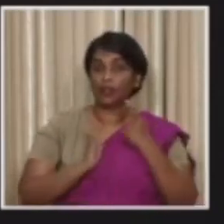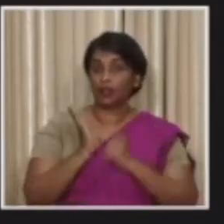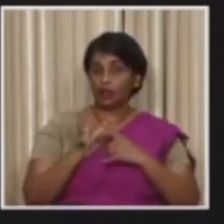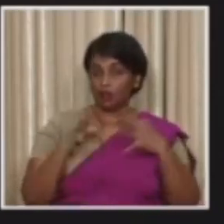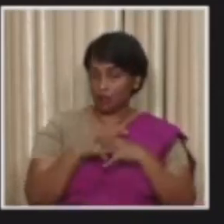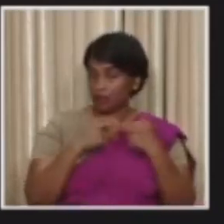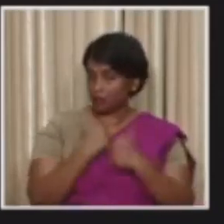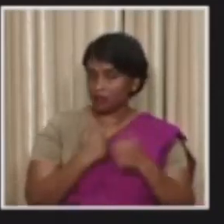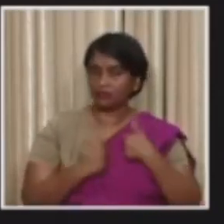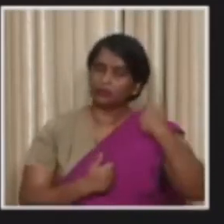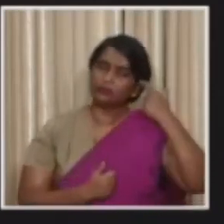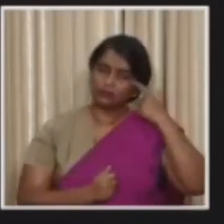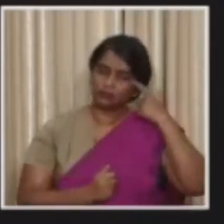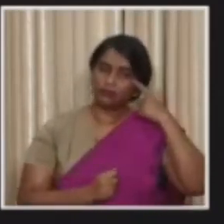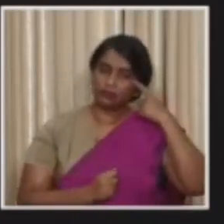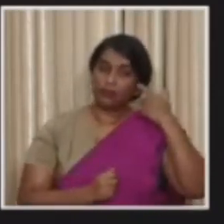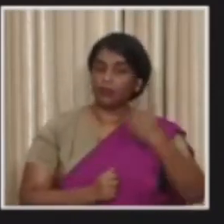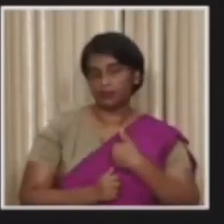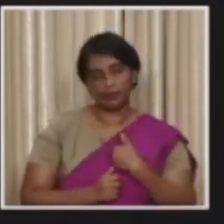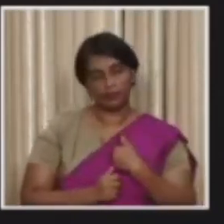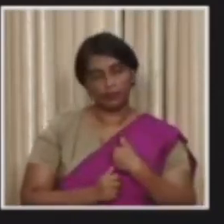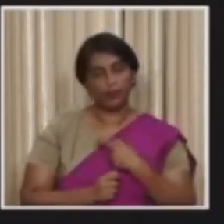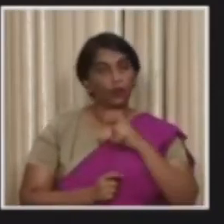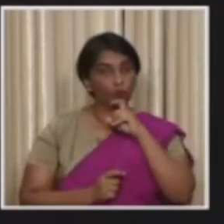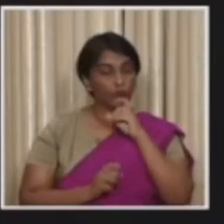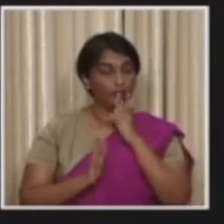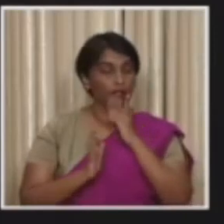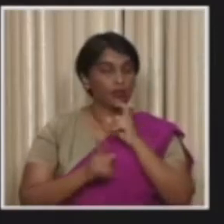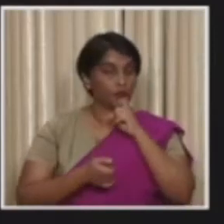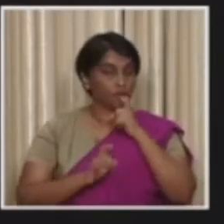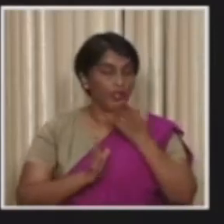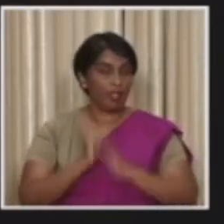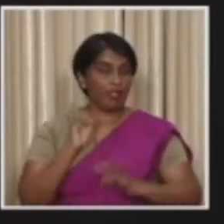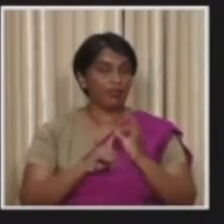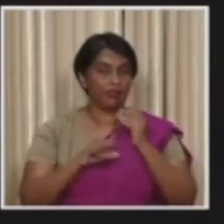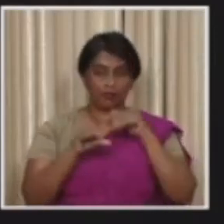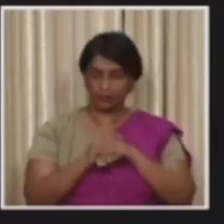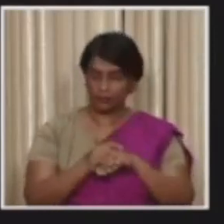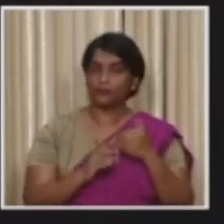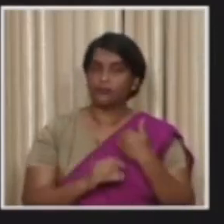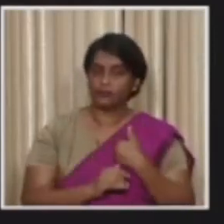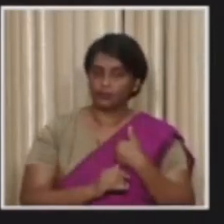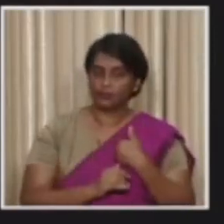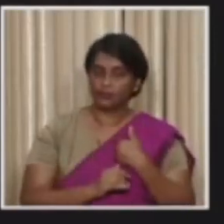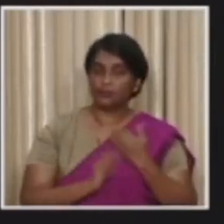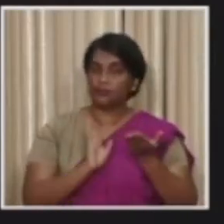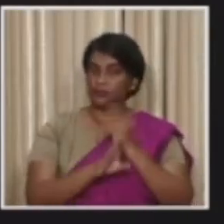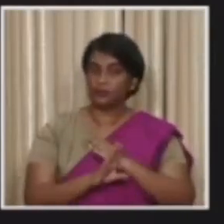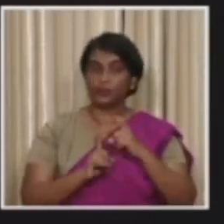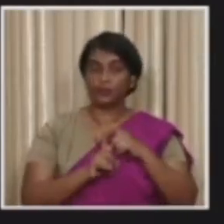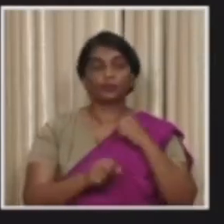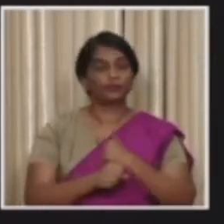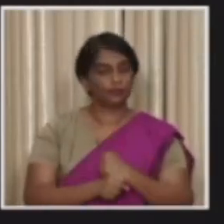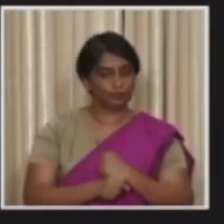කිරීමේදී මට මතකයි මම අධිකරණ අමැතිවරයා ඉන්න වෙලාවේදීත් අපේ හිටපු අධ්‍යක්ෂ